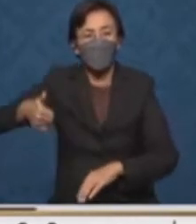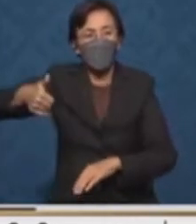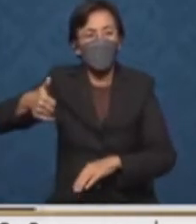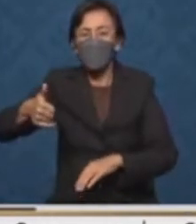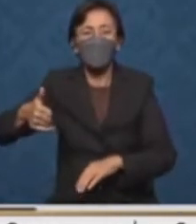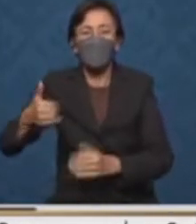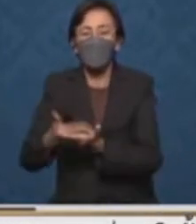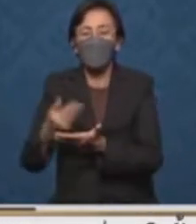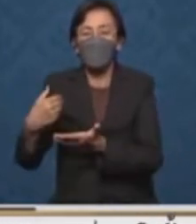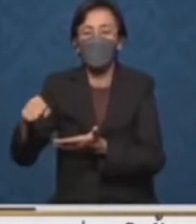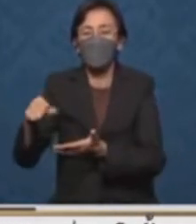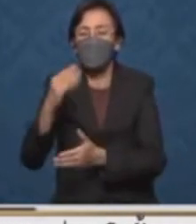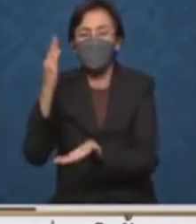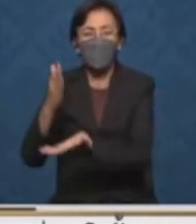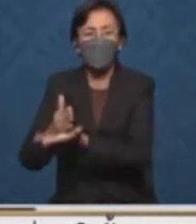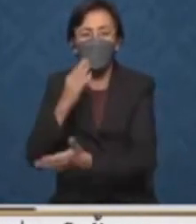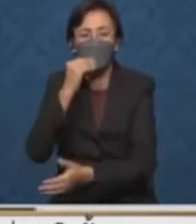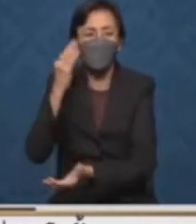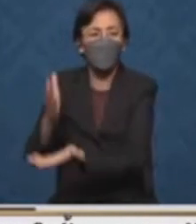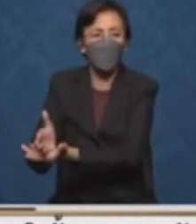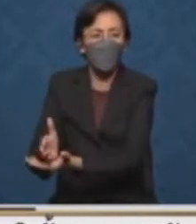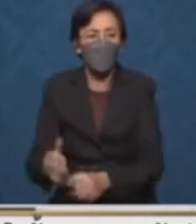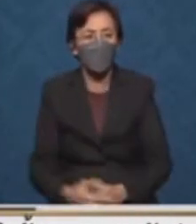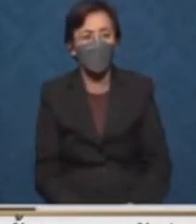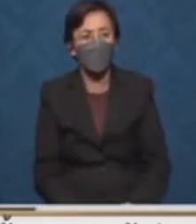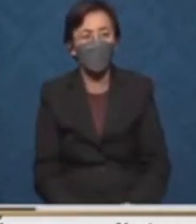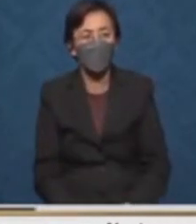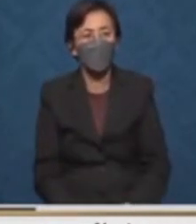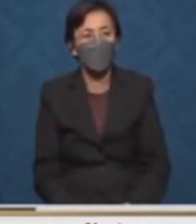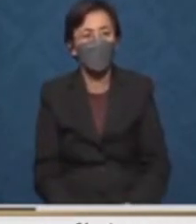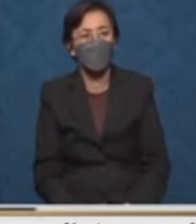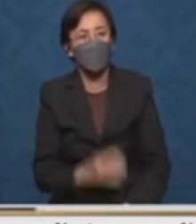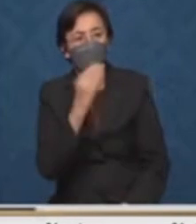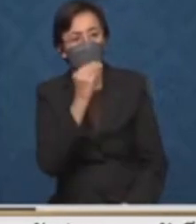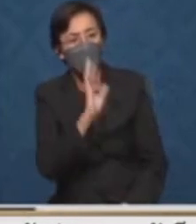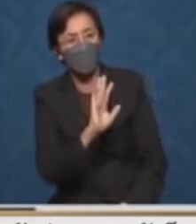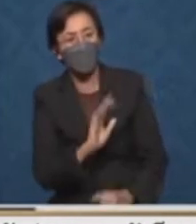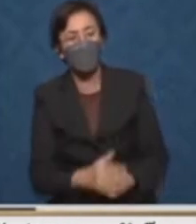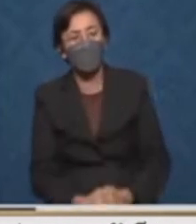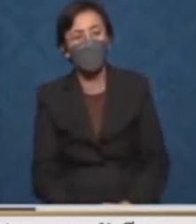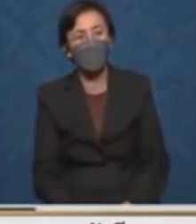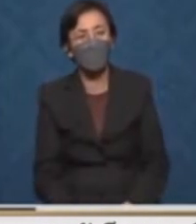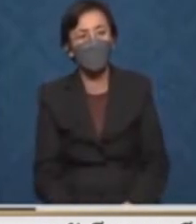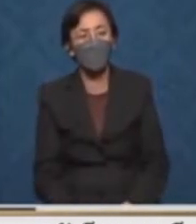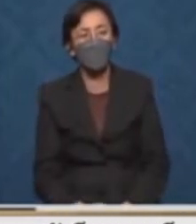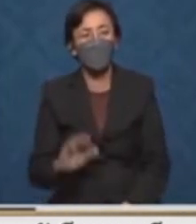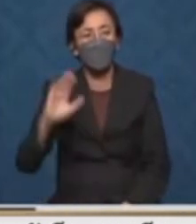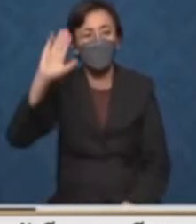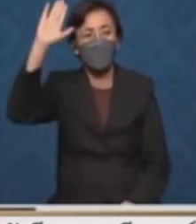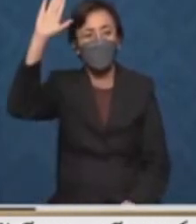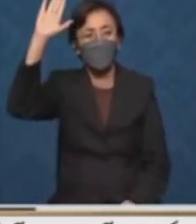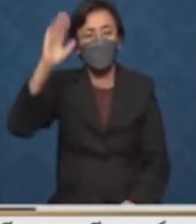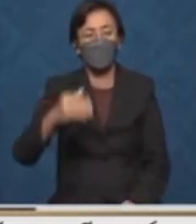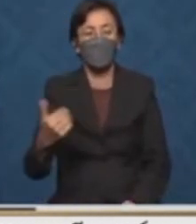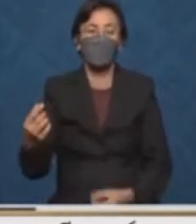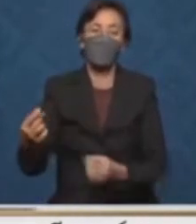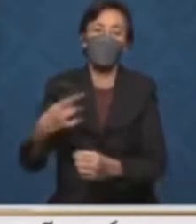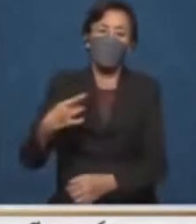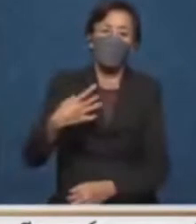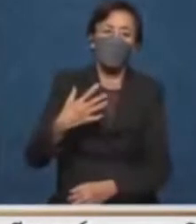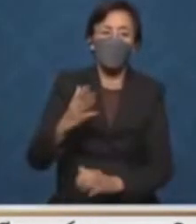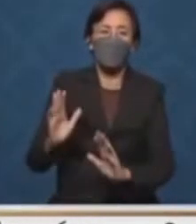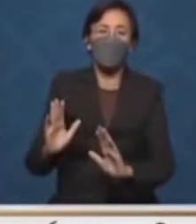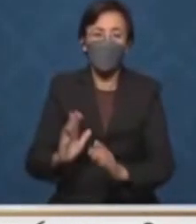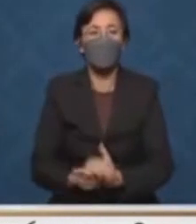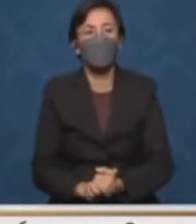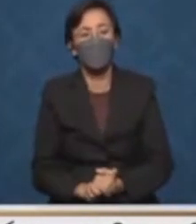หยุดเฉยๆซะ ยุทธพงศ์ไป ท่านประธานครับ ครับ สายันยุติธรรมครับผมดูแล้วเสียดสีครับท่านประธาน ยุติพงศ์ ส